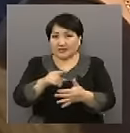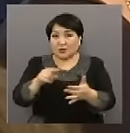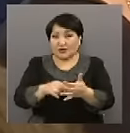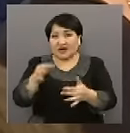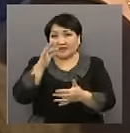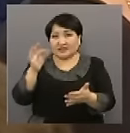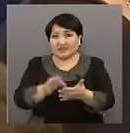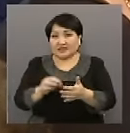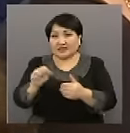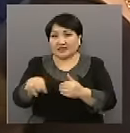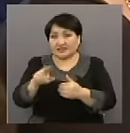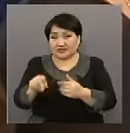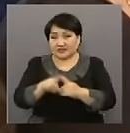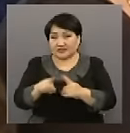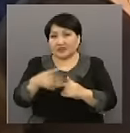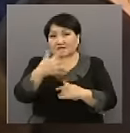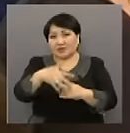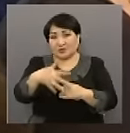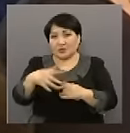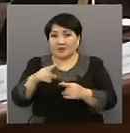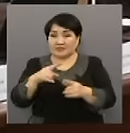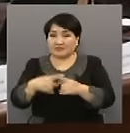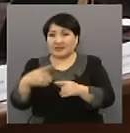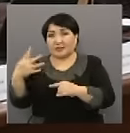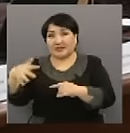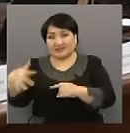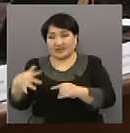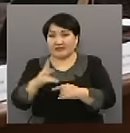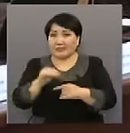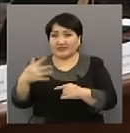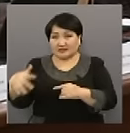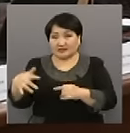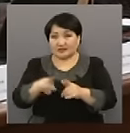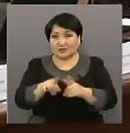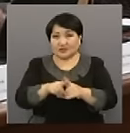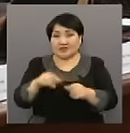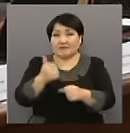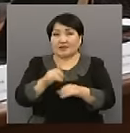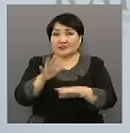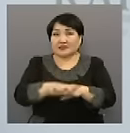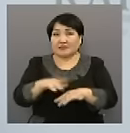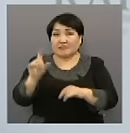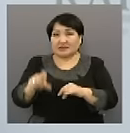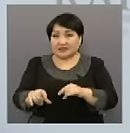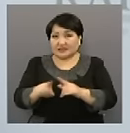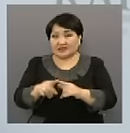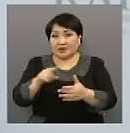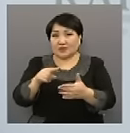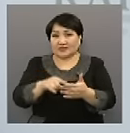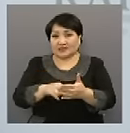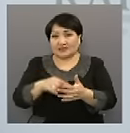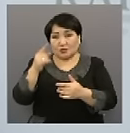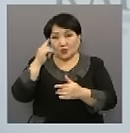Ақышевтің жауабы 50-50. 2 сағат ішінде 200 сұраққа жауап берген бас банкир сауалдың ойлағаннан да көп болғанын